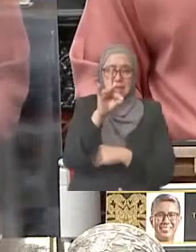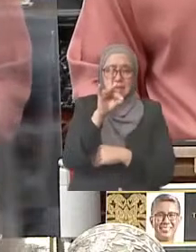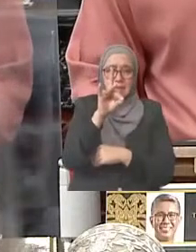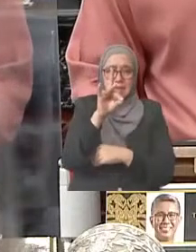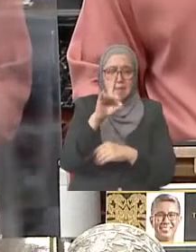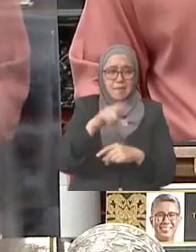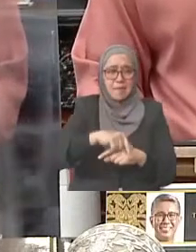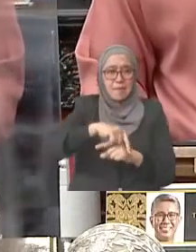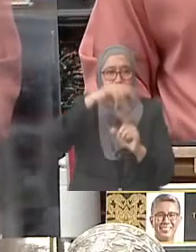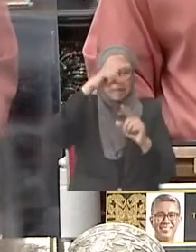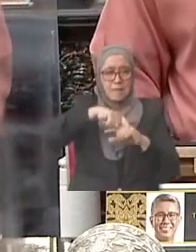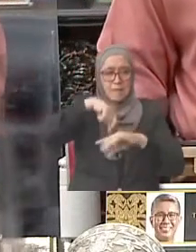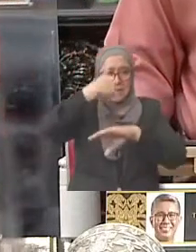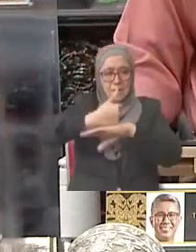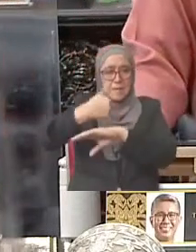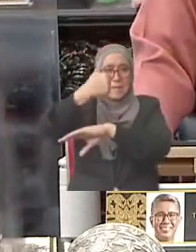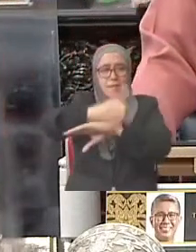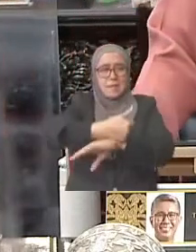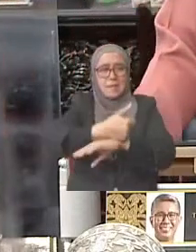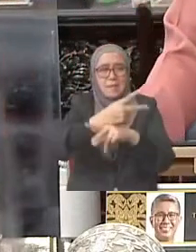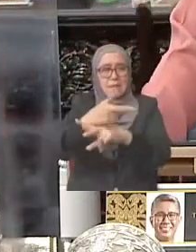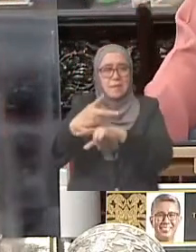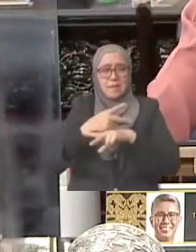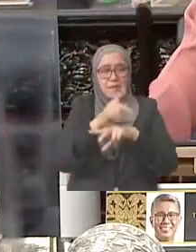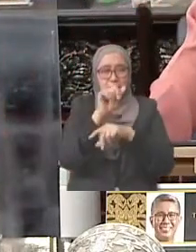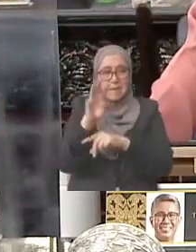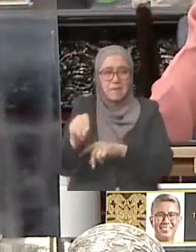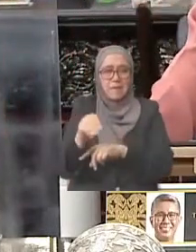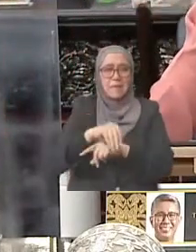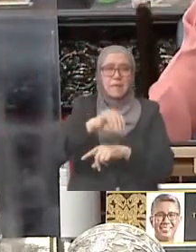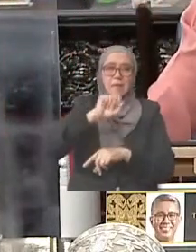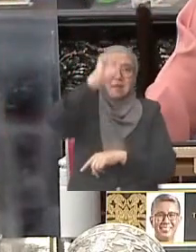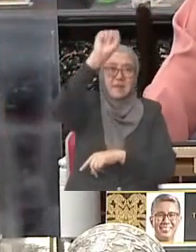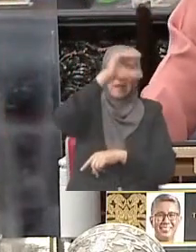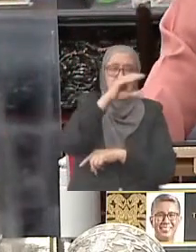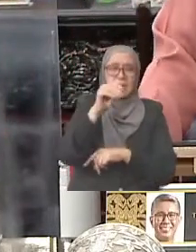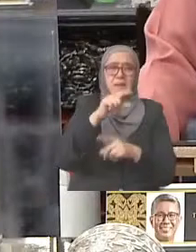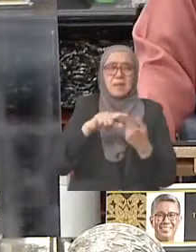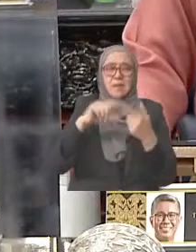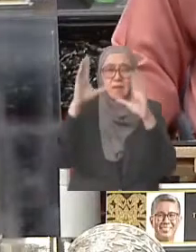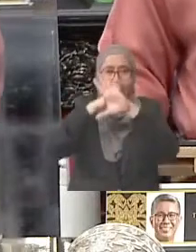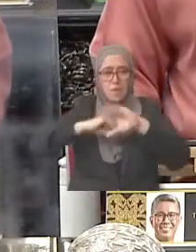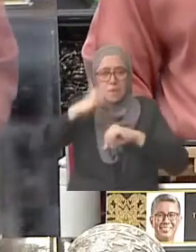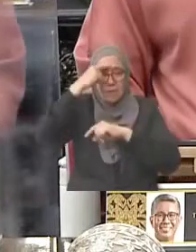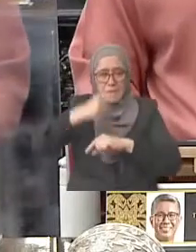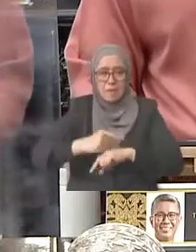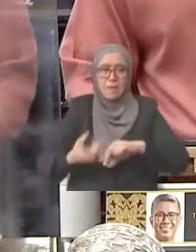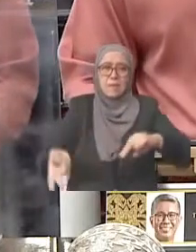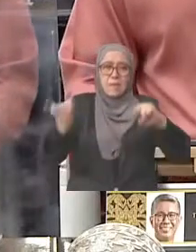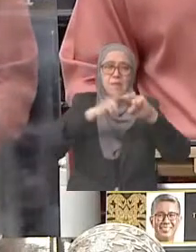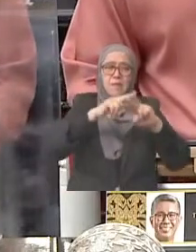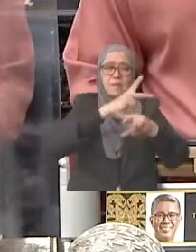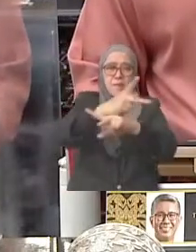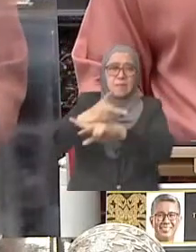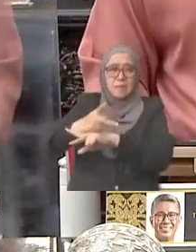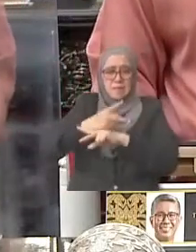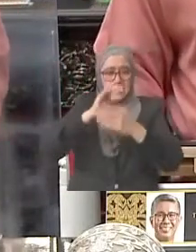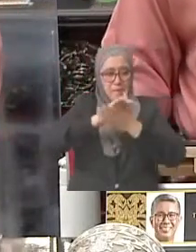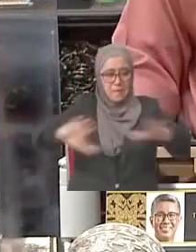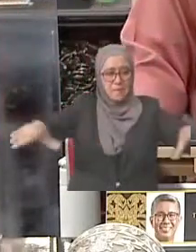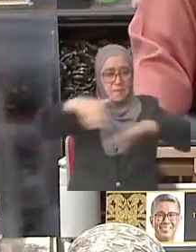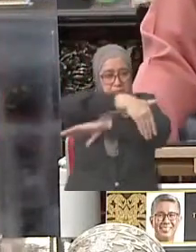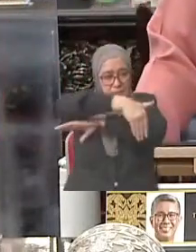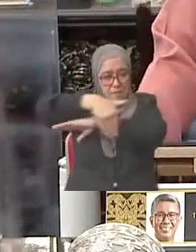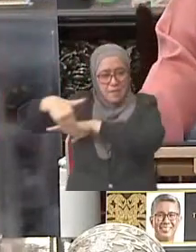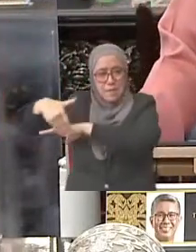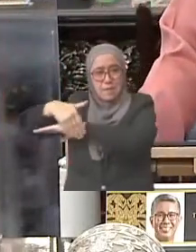am antaranya di Pekalongan di Sabah dan temurah di Serawak bagi meningkatkan kawalan keselamatan sepadan yang betul San